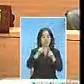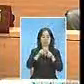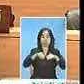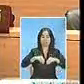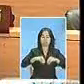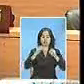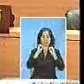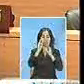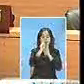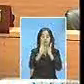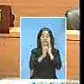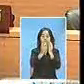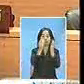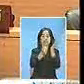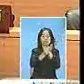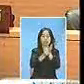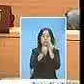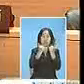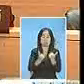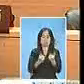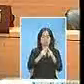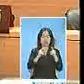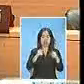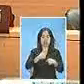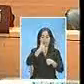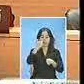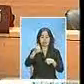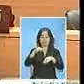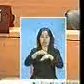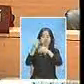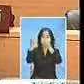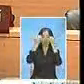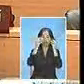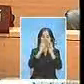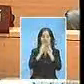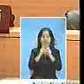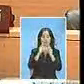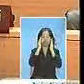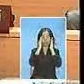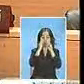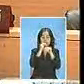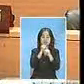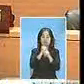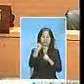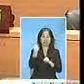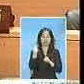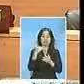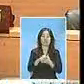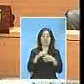ธรรมนูญฉบับนี้แต่เมื่อเราไปทำหน้าที่ในกรรมธิการเนี่ยนะครับเราก็ไปทำหน้าที่ด้วยความตั้งใจ